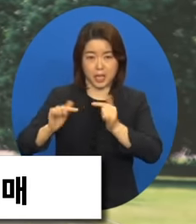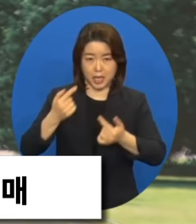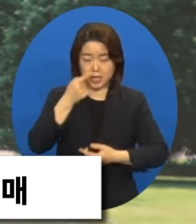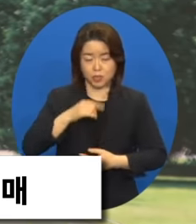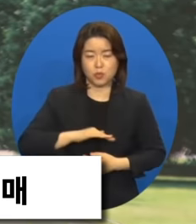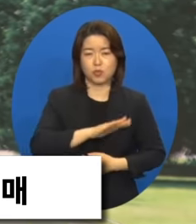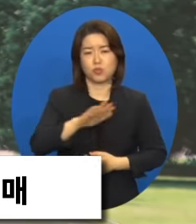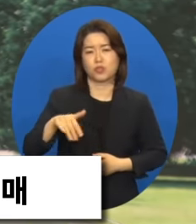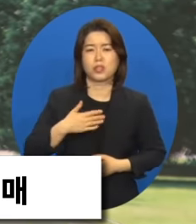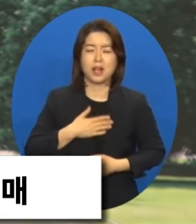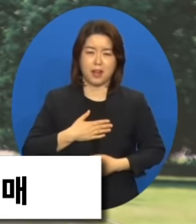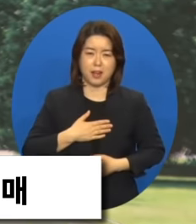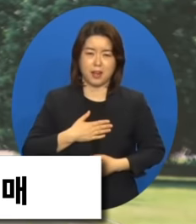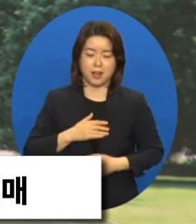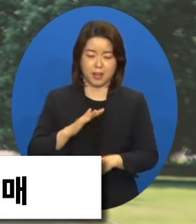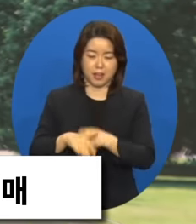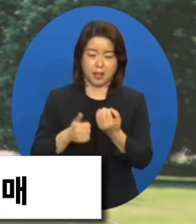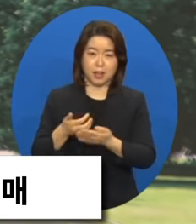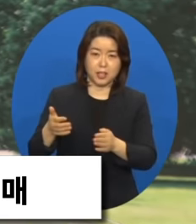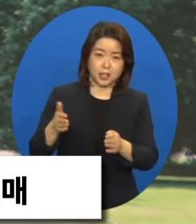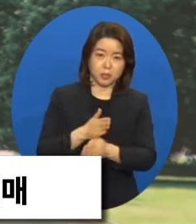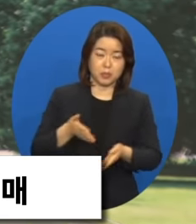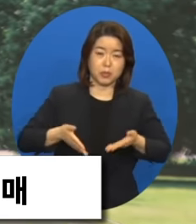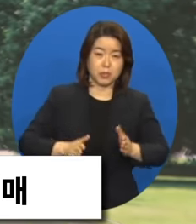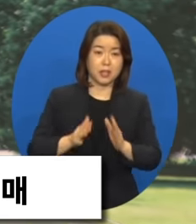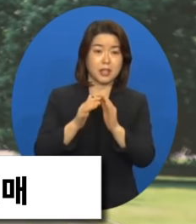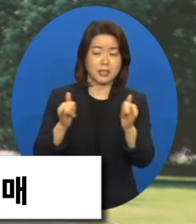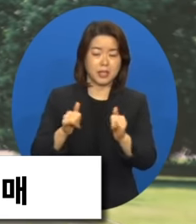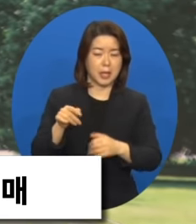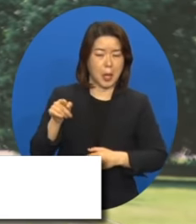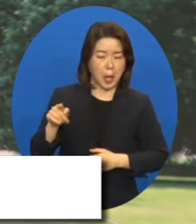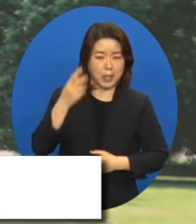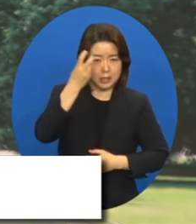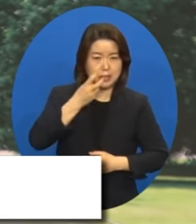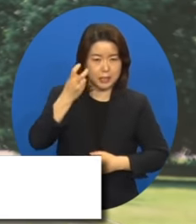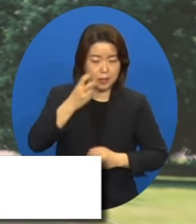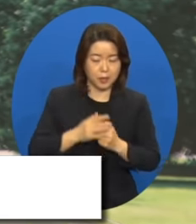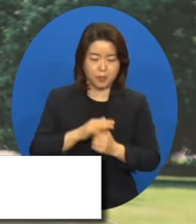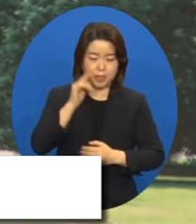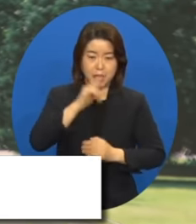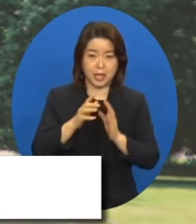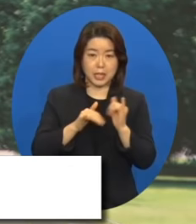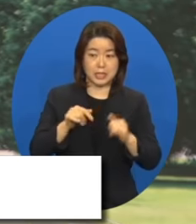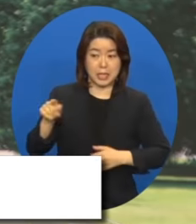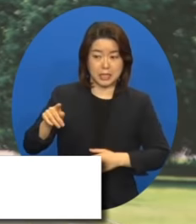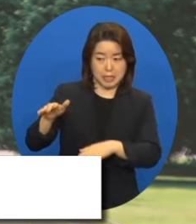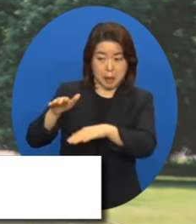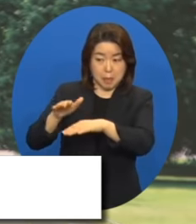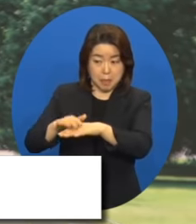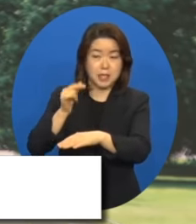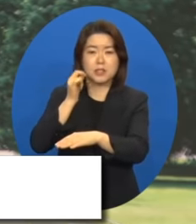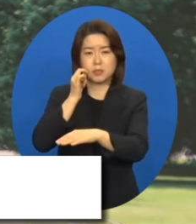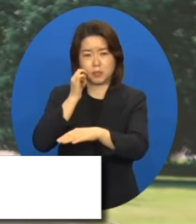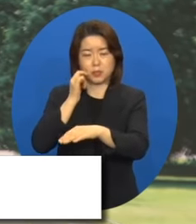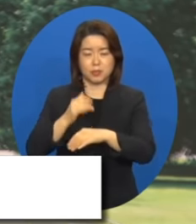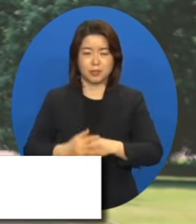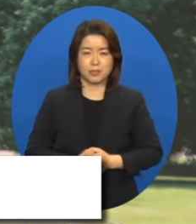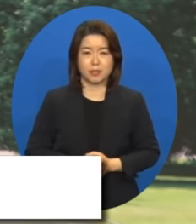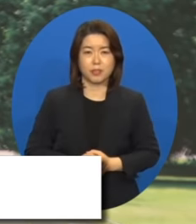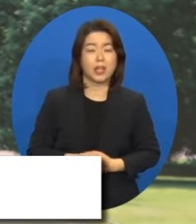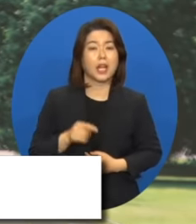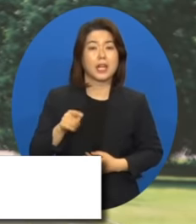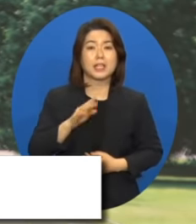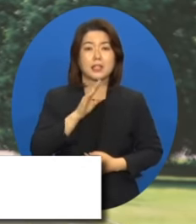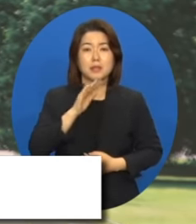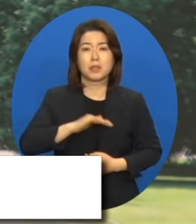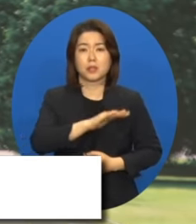아노라. 하나님께로부터 나신 자가 그를 지키심에 악한 자가 그를 만지지도 못하느니라. 이것이 바로